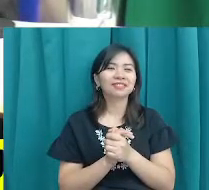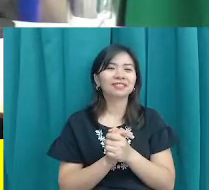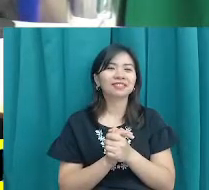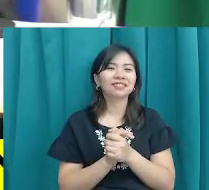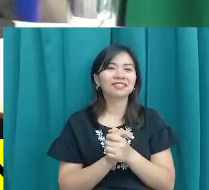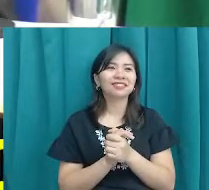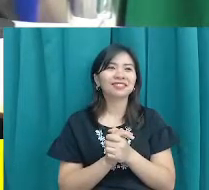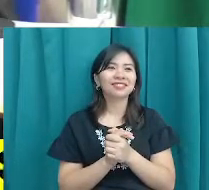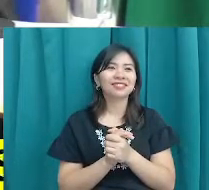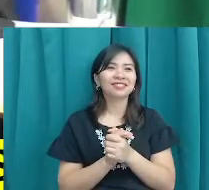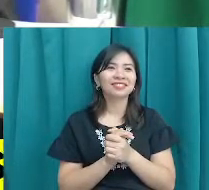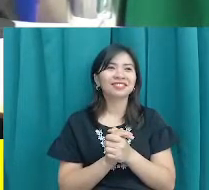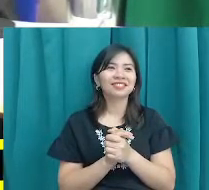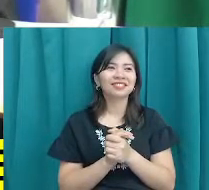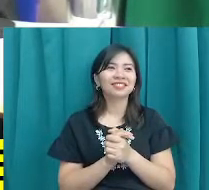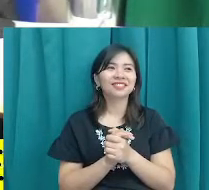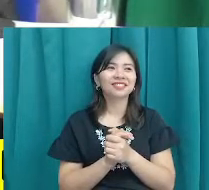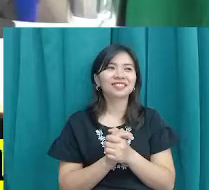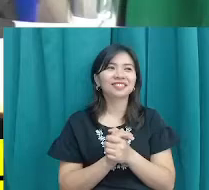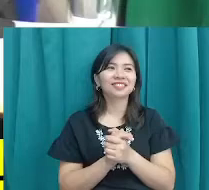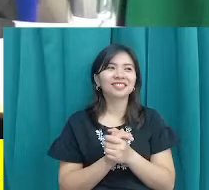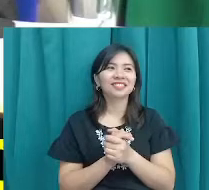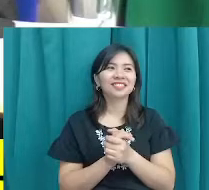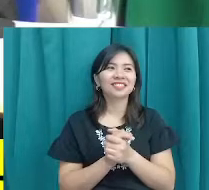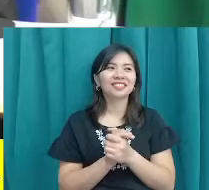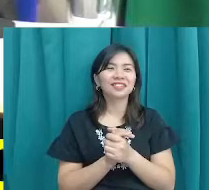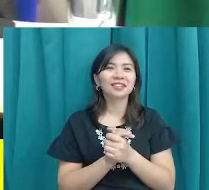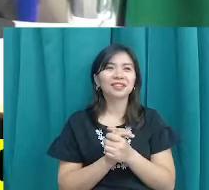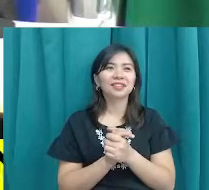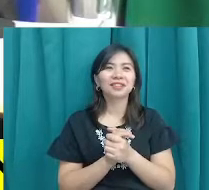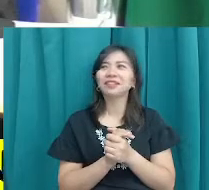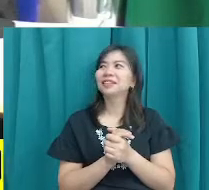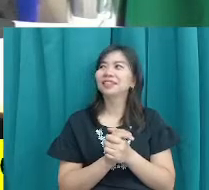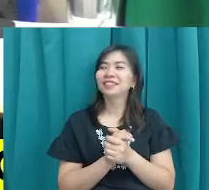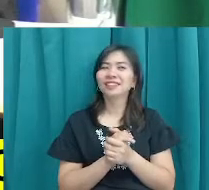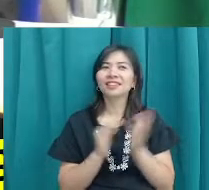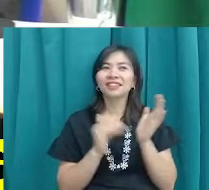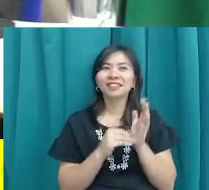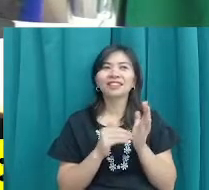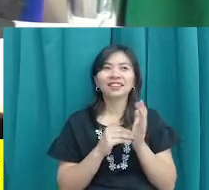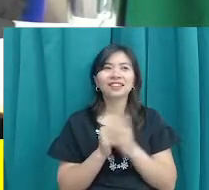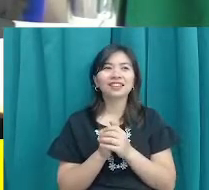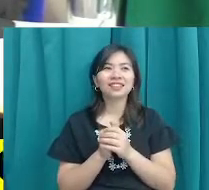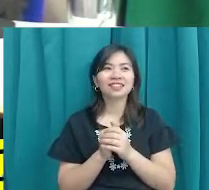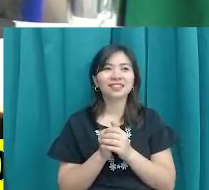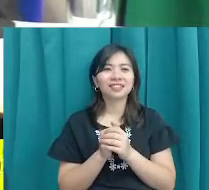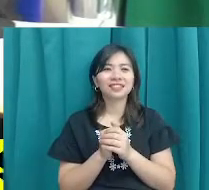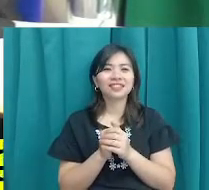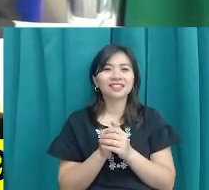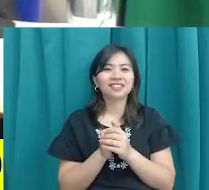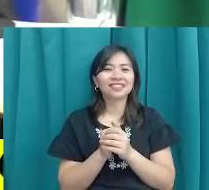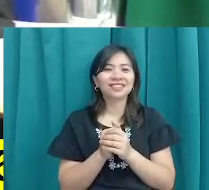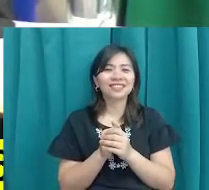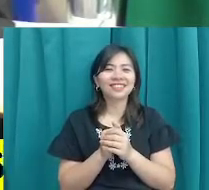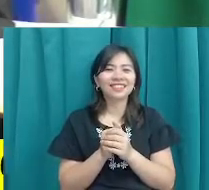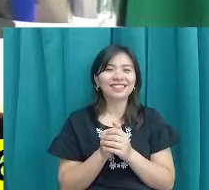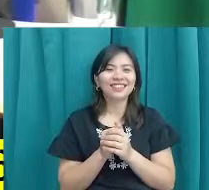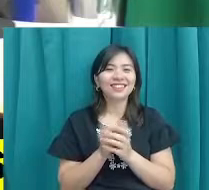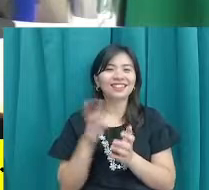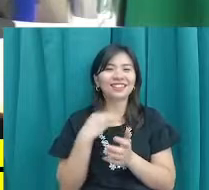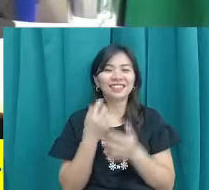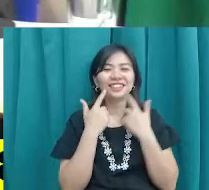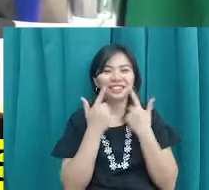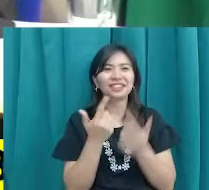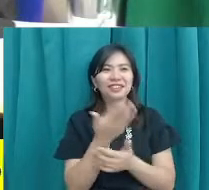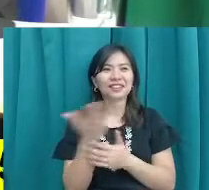143 ang pinahapik natin. Yeah. Shout out sa audience natin dito. Sir RG, Sir Rudy. Yan, shout out sa inyo. Yeah, alright?